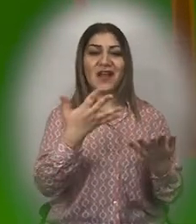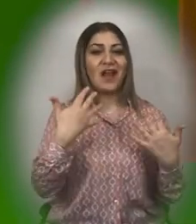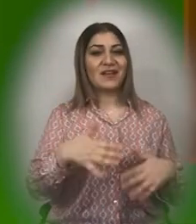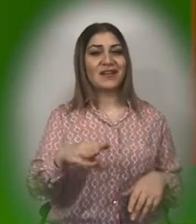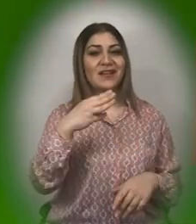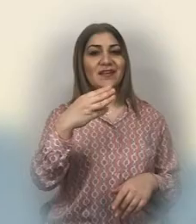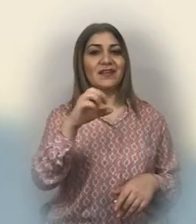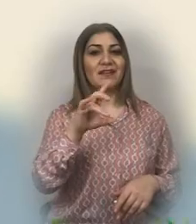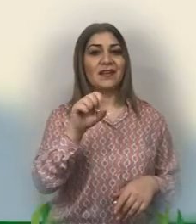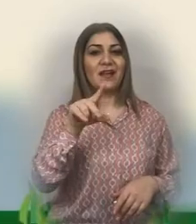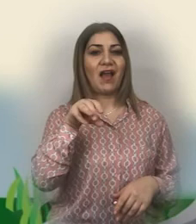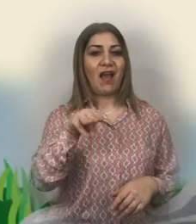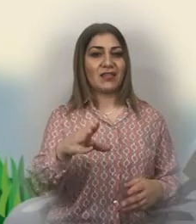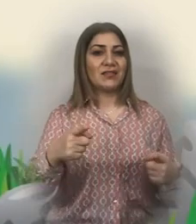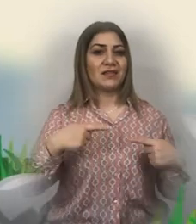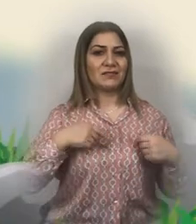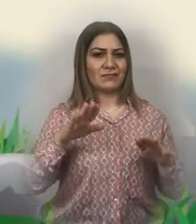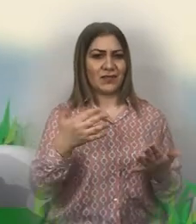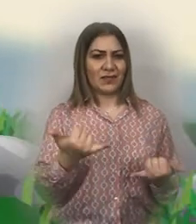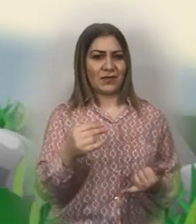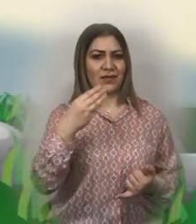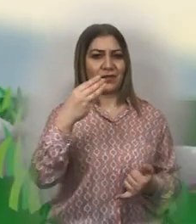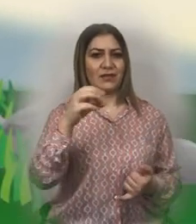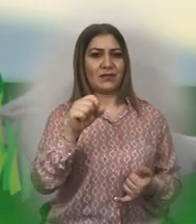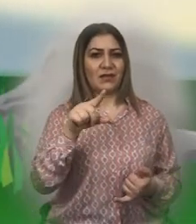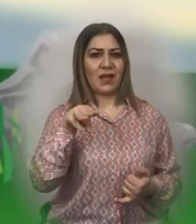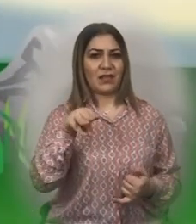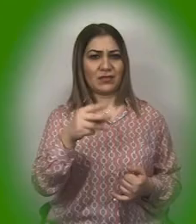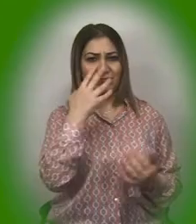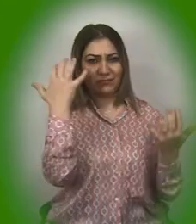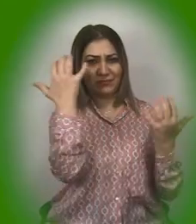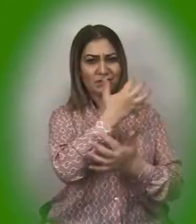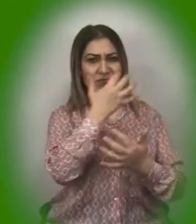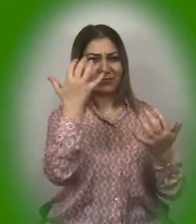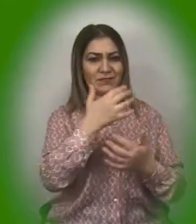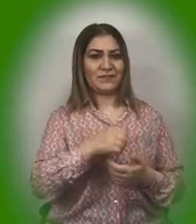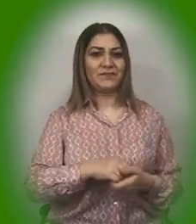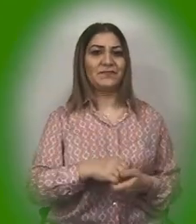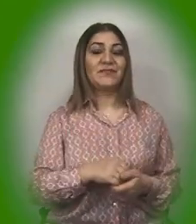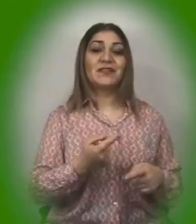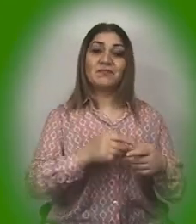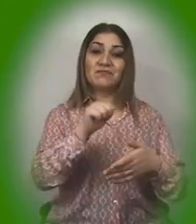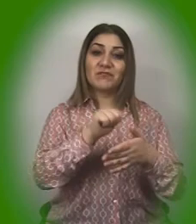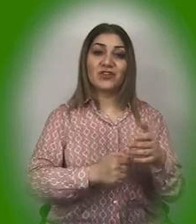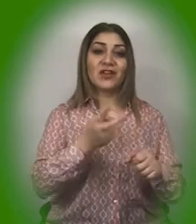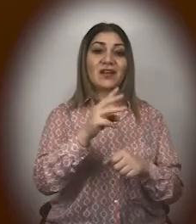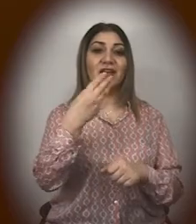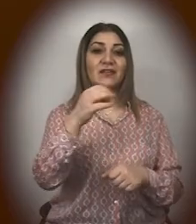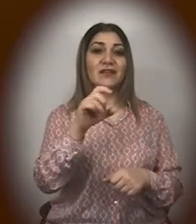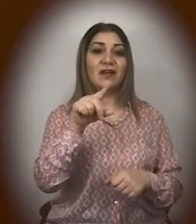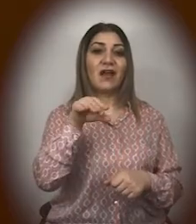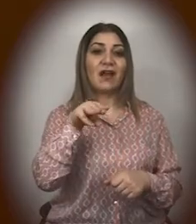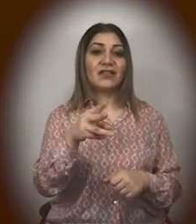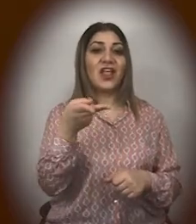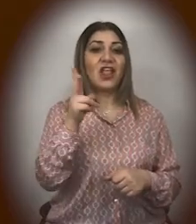Հայք, էսօր կորակ։ Դեռ հարց է ով է կորել, մենք արդեն թանահատում ենք։ Բայց մենք էլ ենք թանահատում, ու ձեզ չենք տեսնում։ Դա